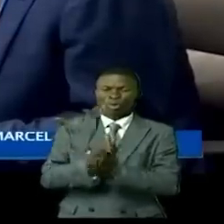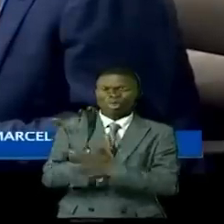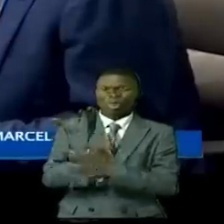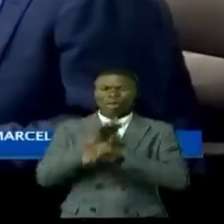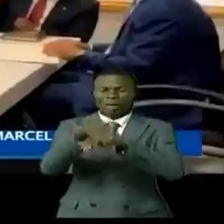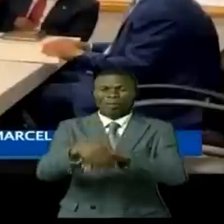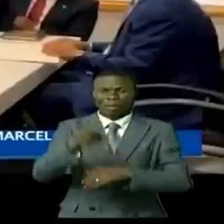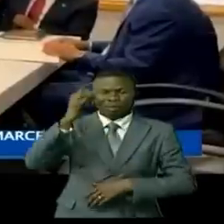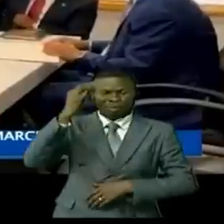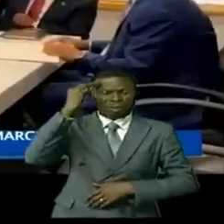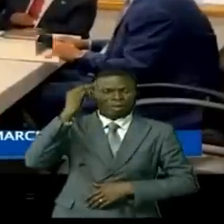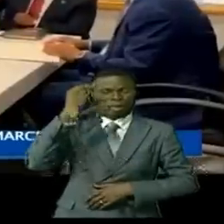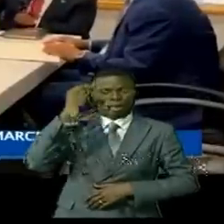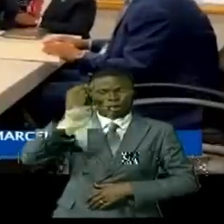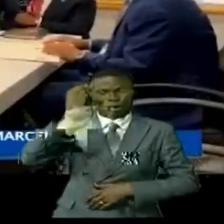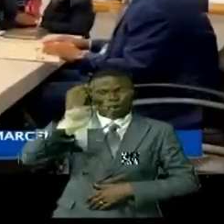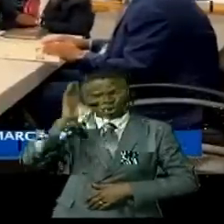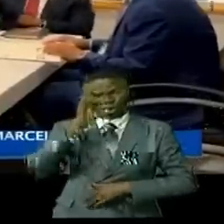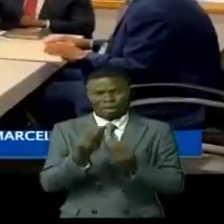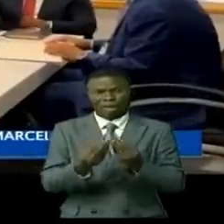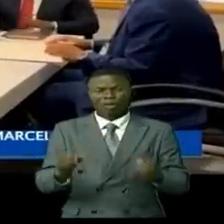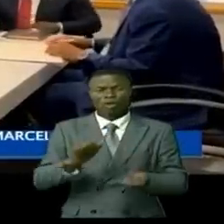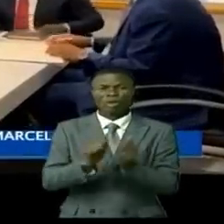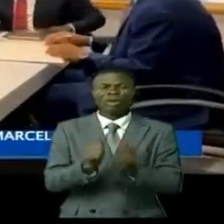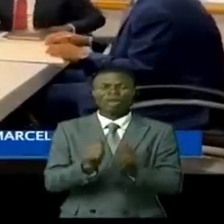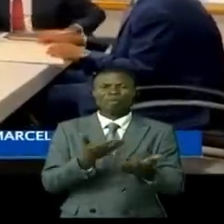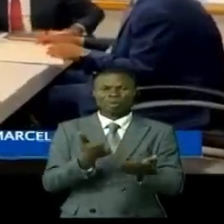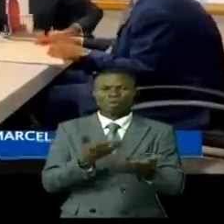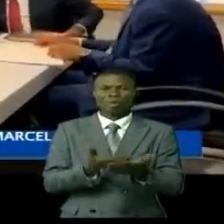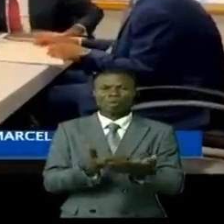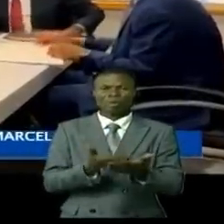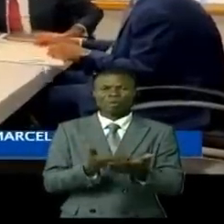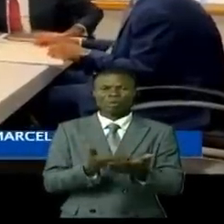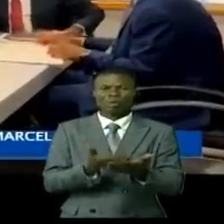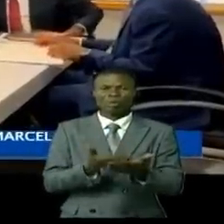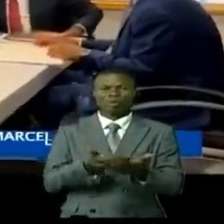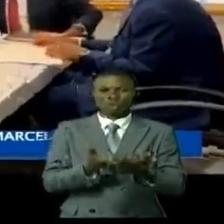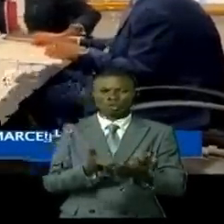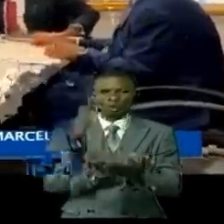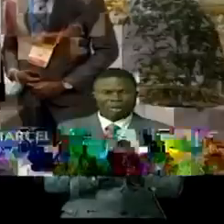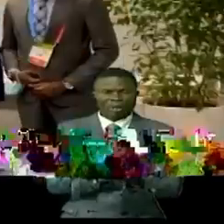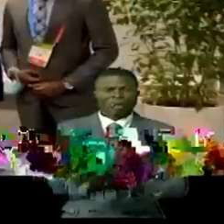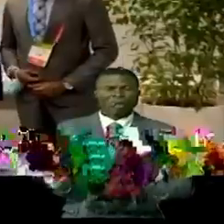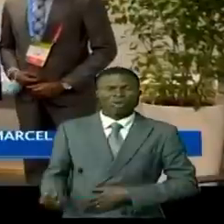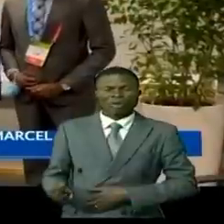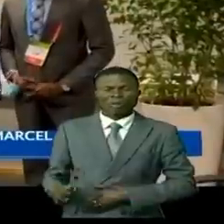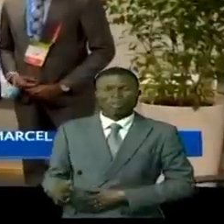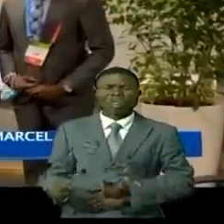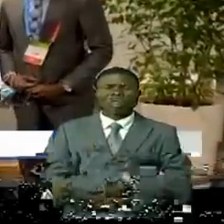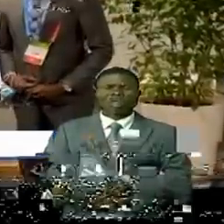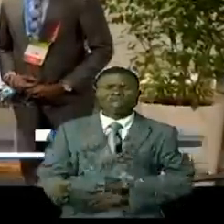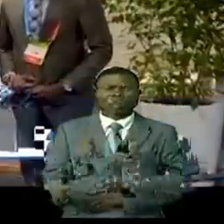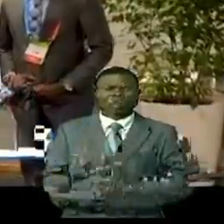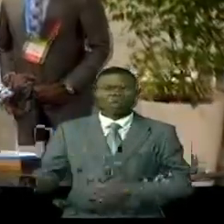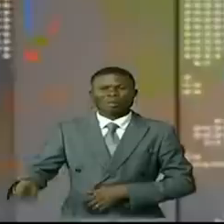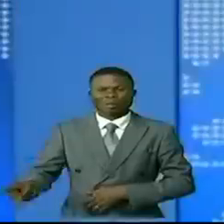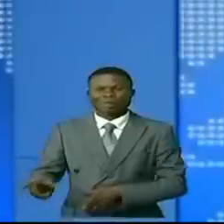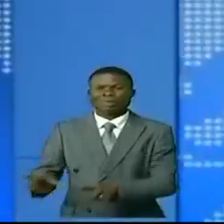Premier ministre, chef du gouvernement, Jean-Michel Samalou Kondé King, dans la lutte contre la fraude douanière dans la province du